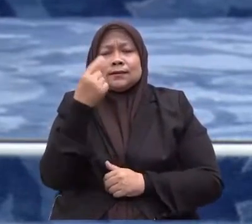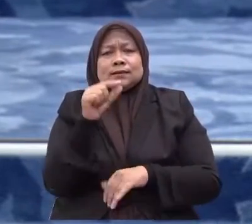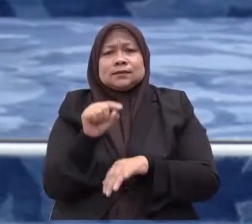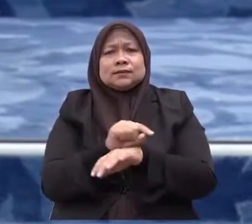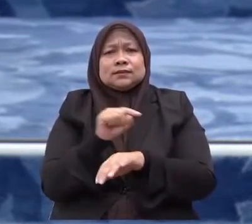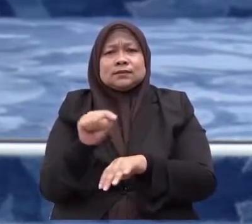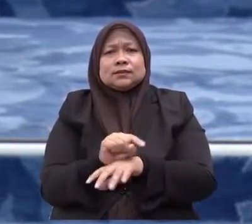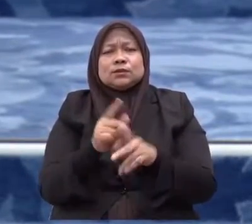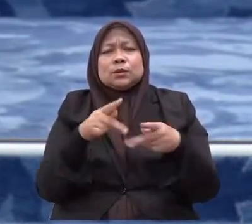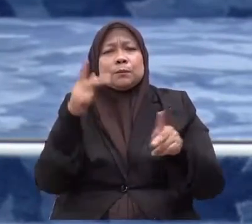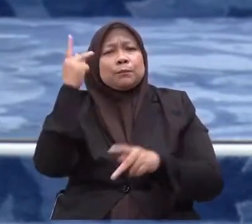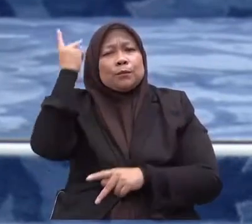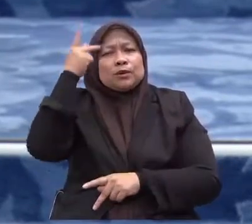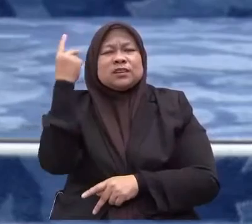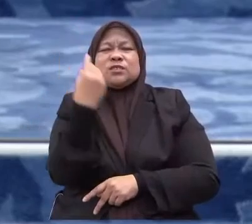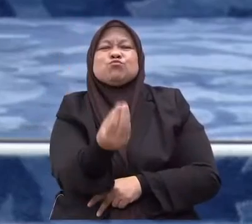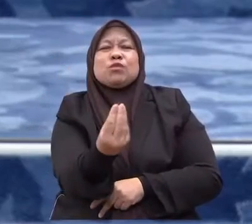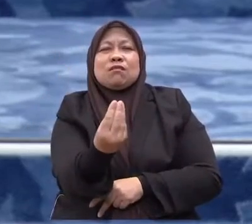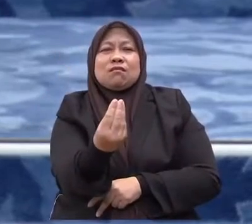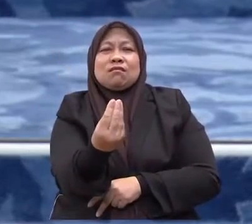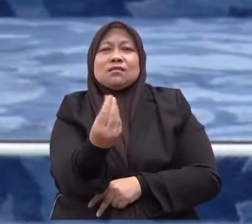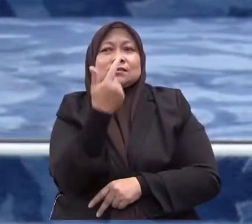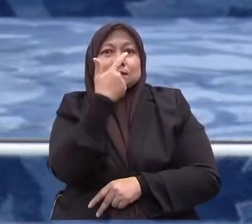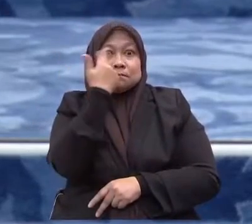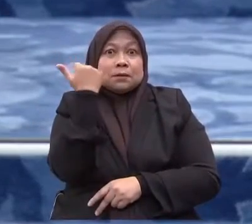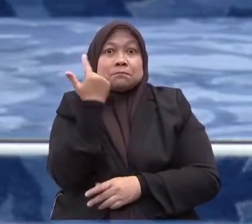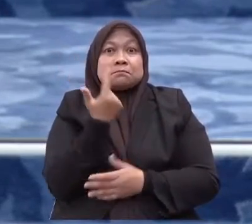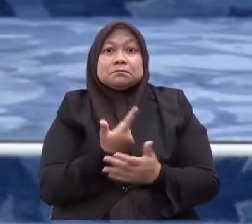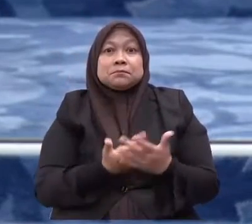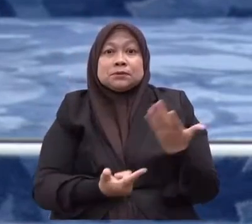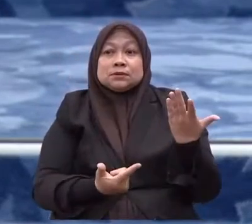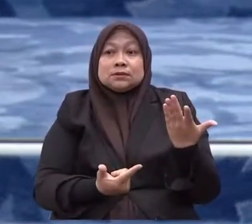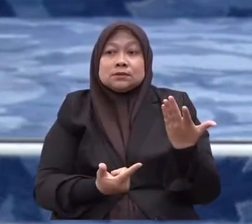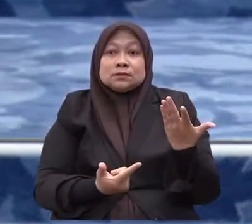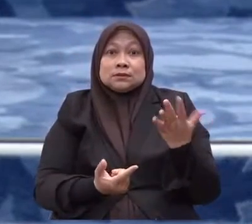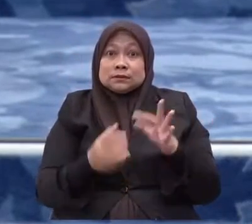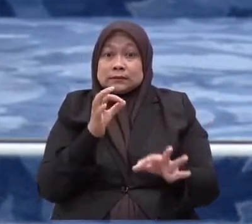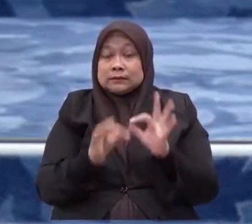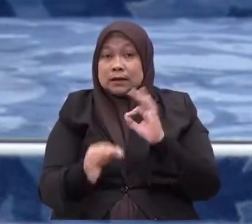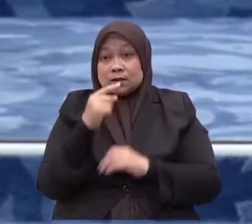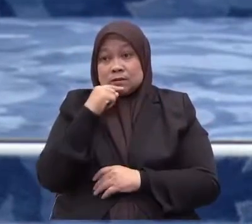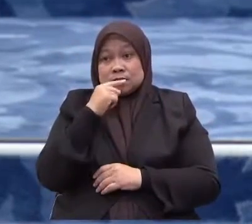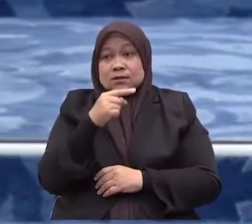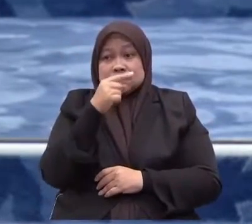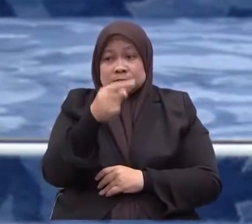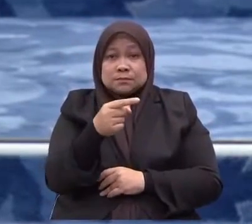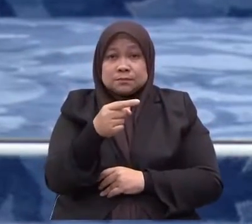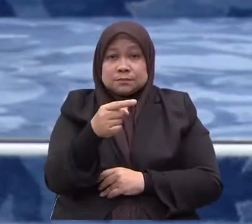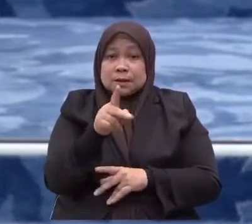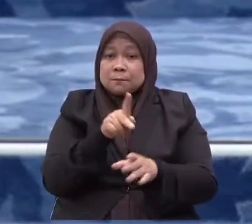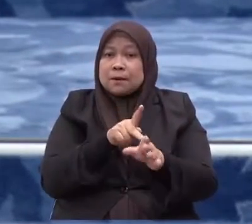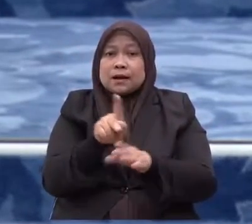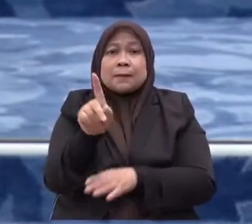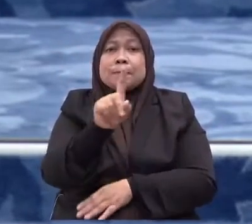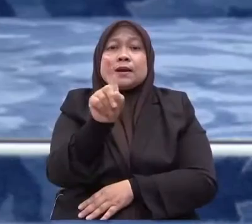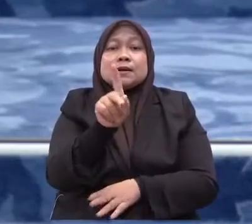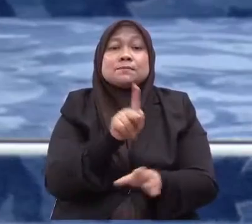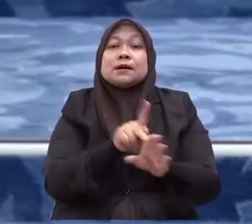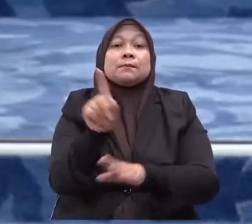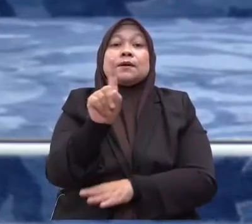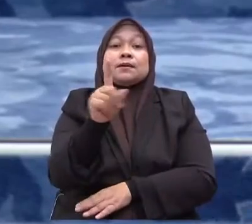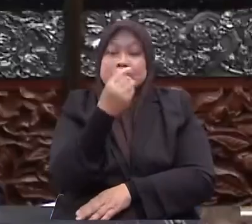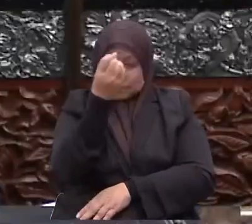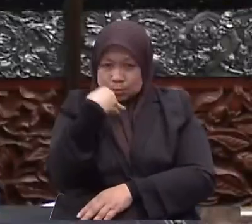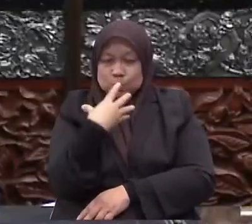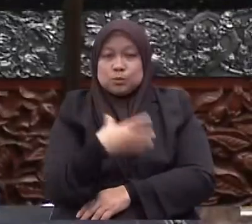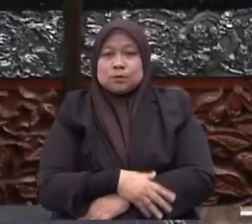digunakan sebagai ruang politik murahan sebab mana mungkin ya kalau disebut gaya mana